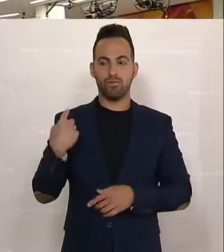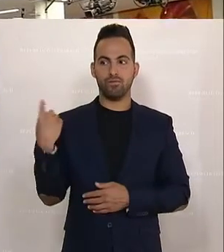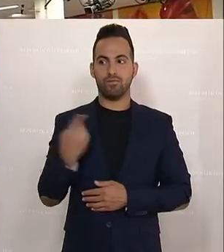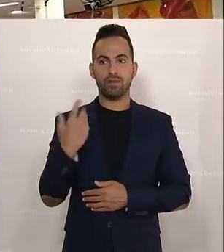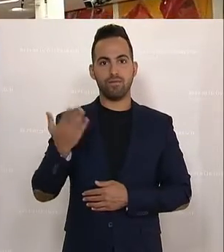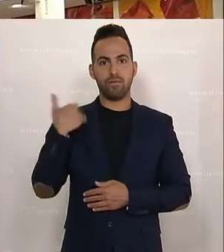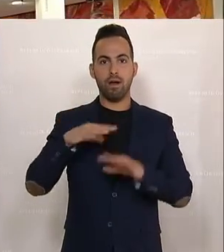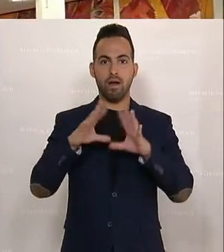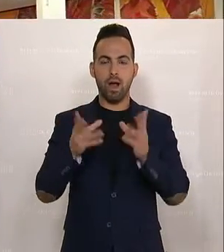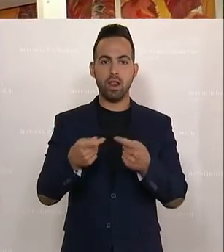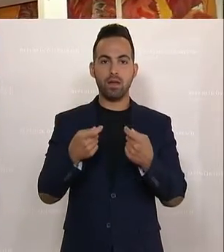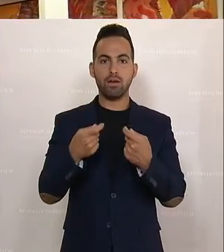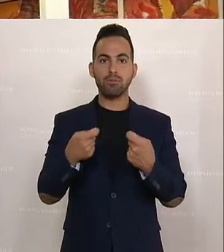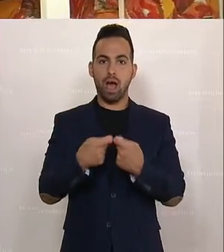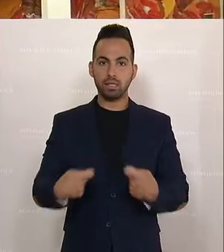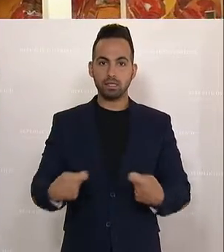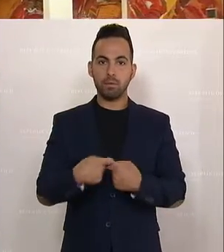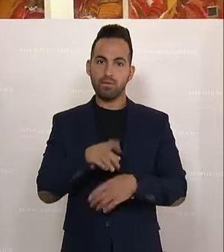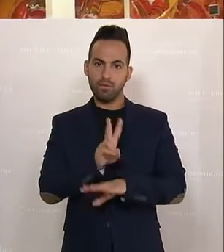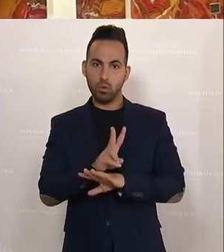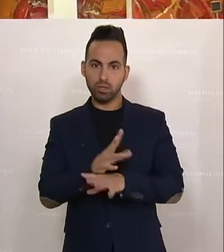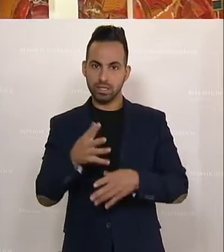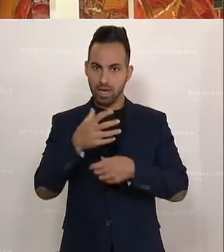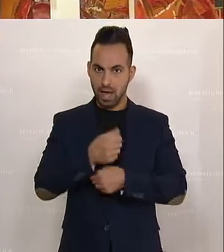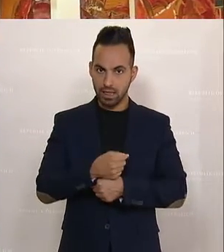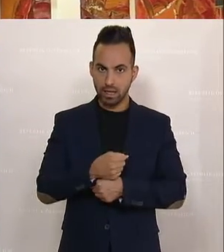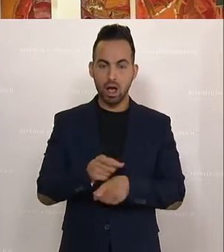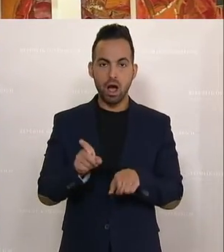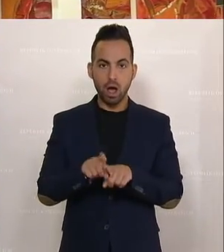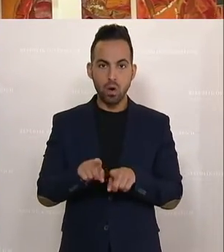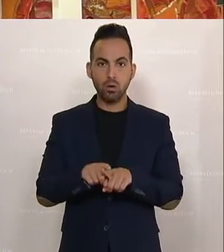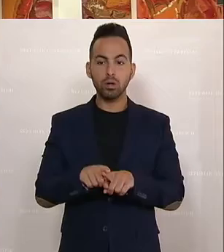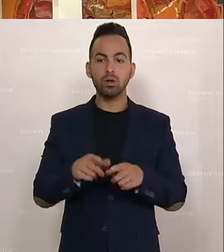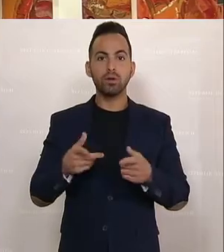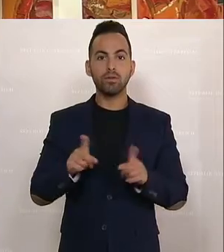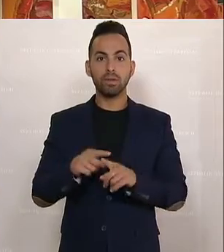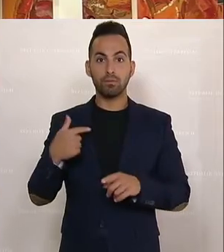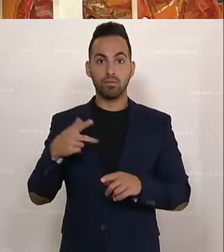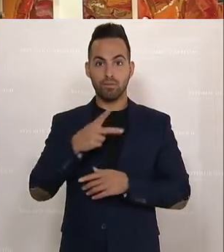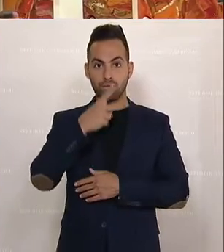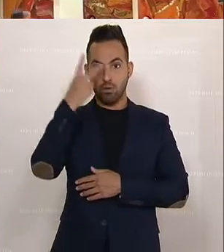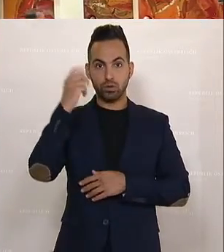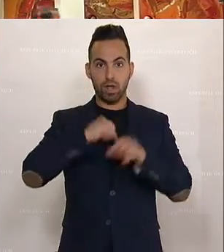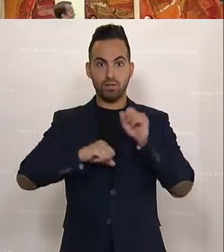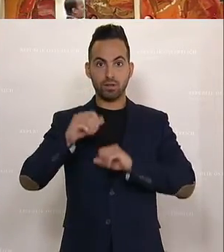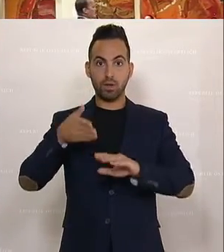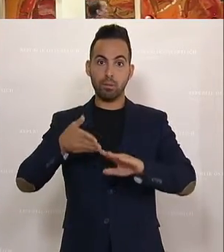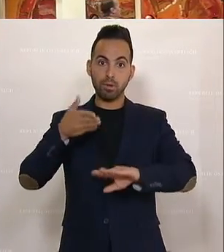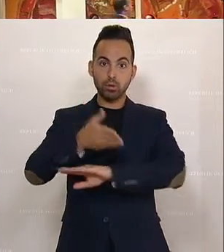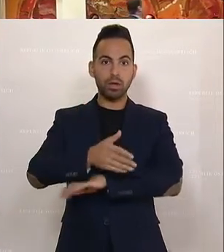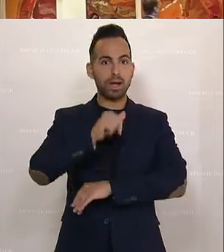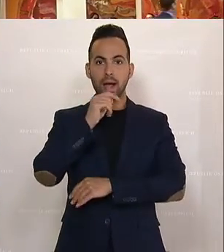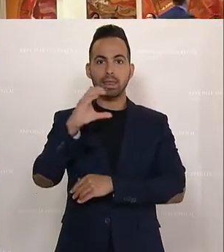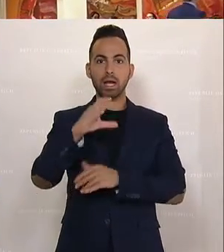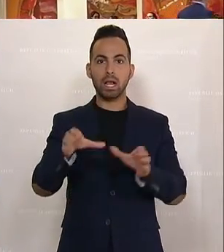alle Vorsichtsmaßnahmen eingehalten. Soweit ich weiß, ist durch einen Besuch der Volksanwaltschaft kein Cluster